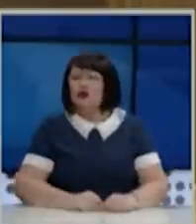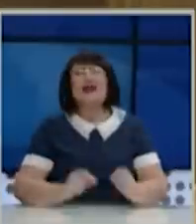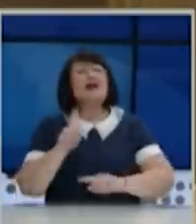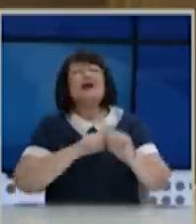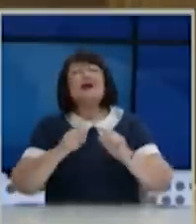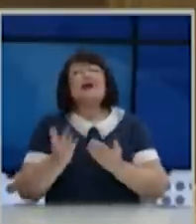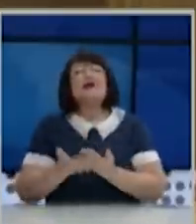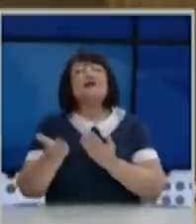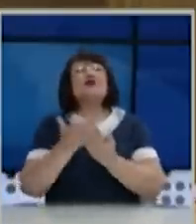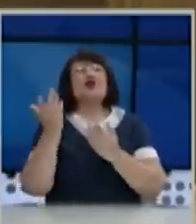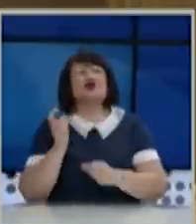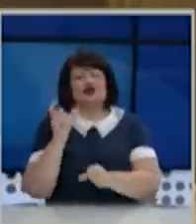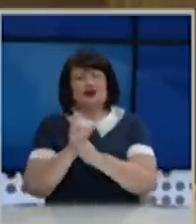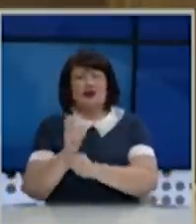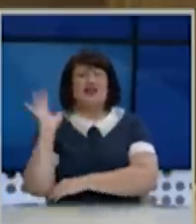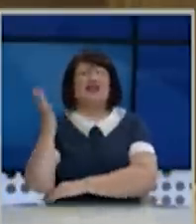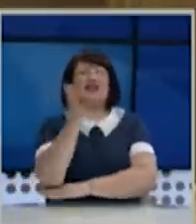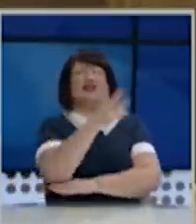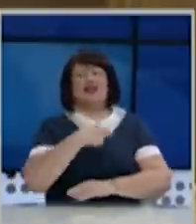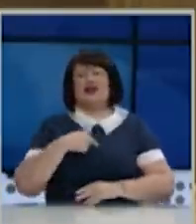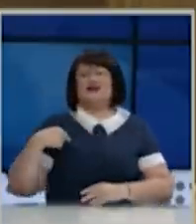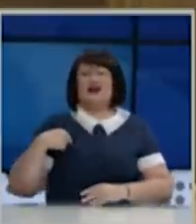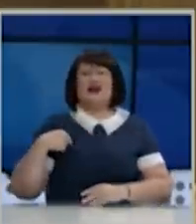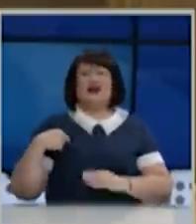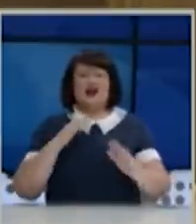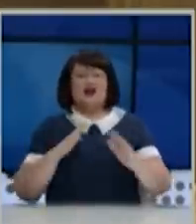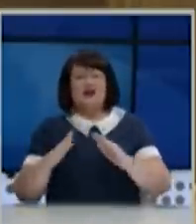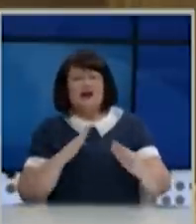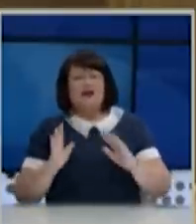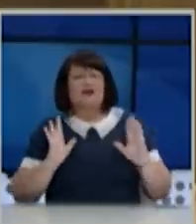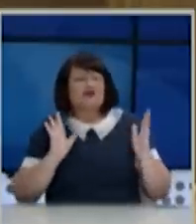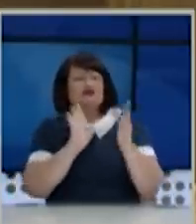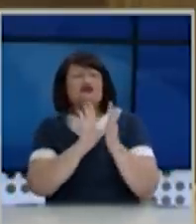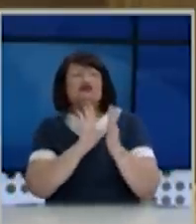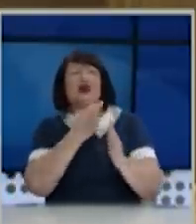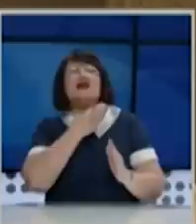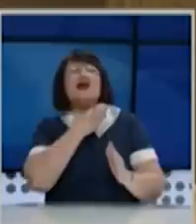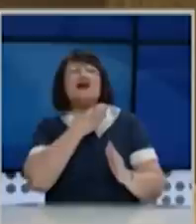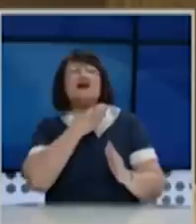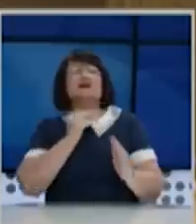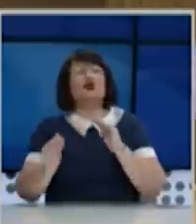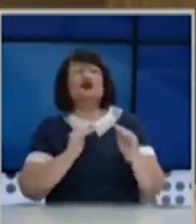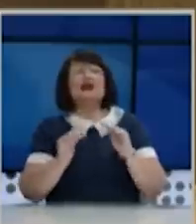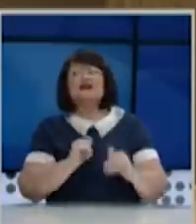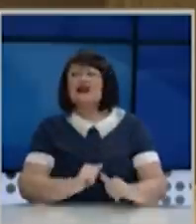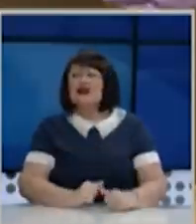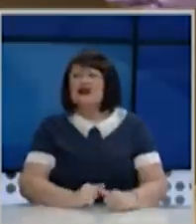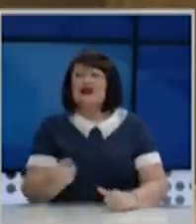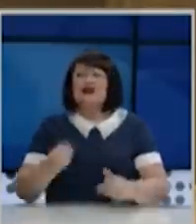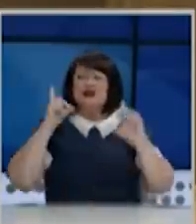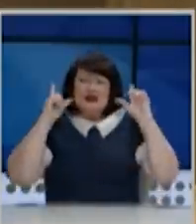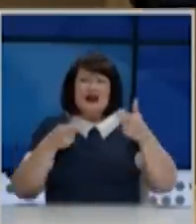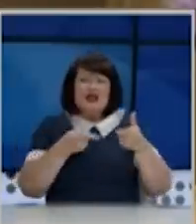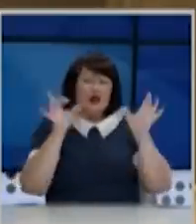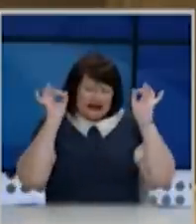τα δασαρχεία για να μπορούν να αντιμετωπίσουν τις τεράστιες ανάγκες δασοπροστασίας. Η κυβέρνηση της Νέας